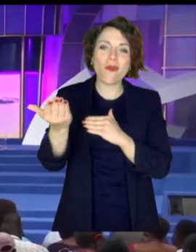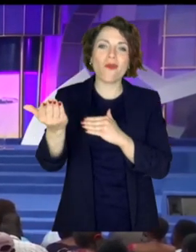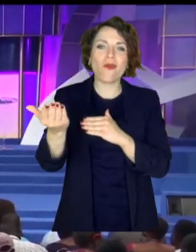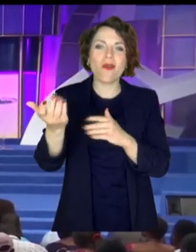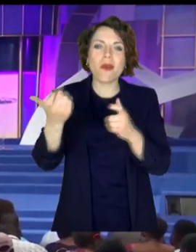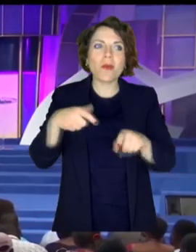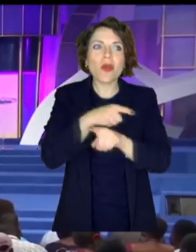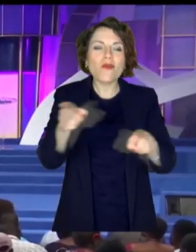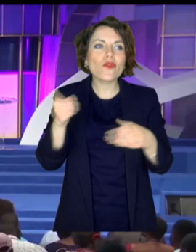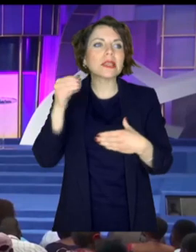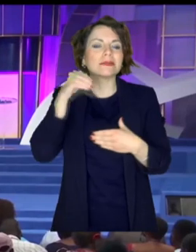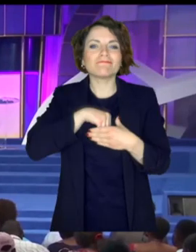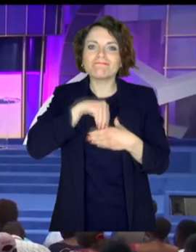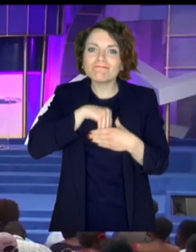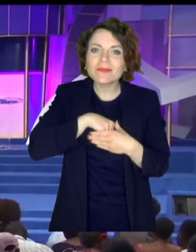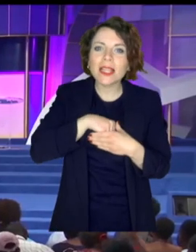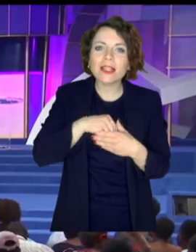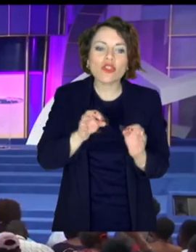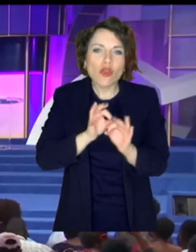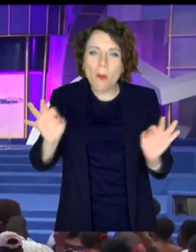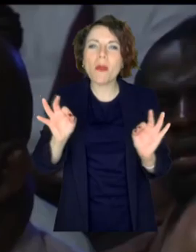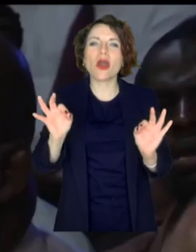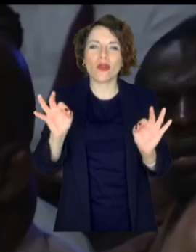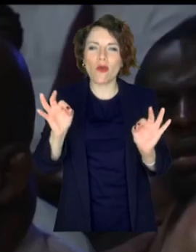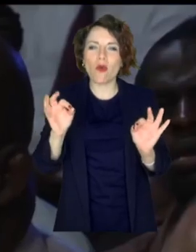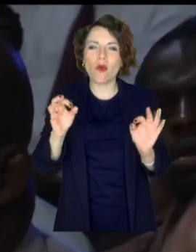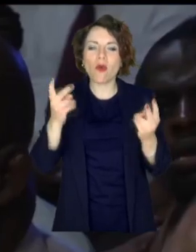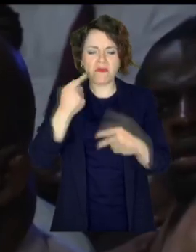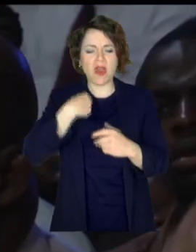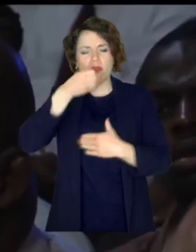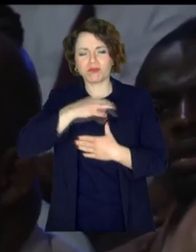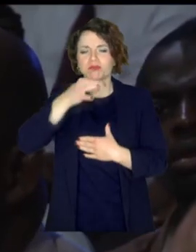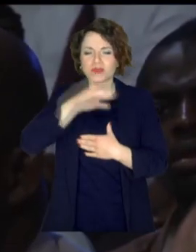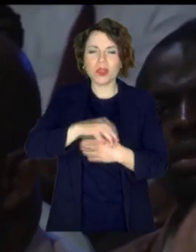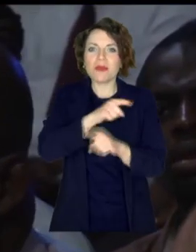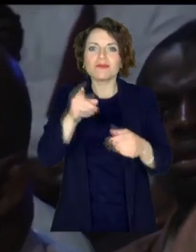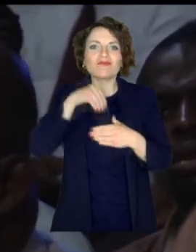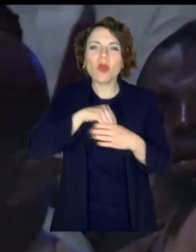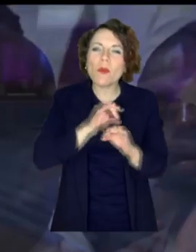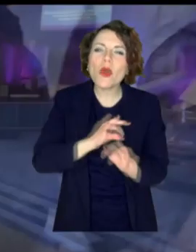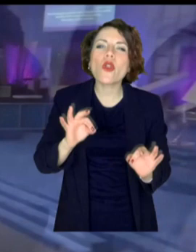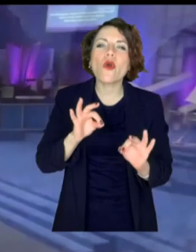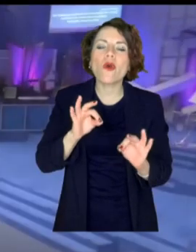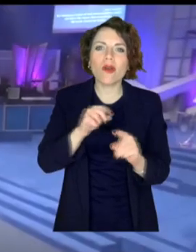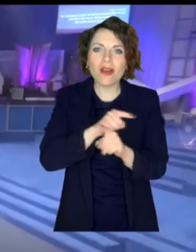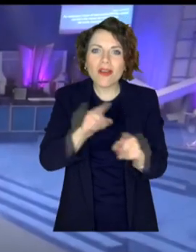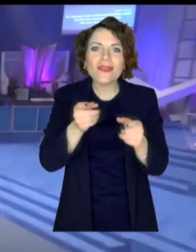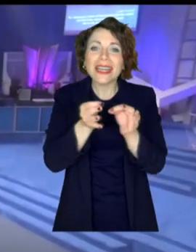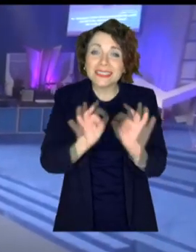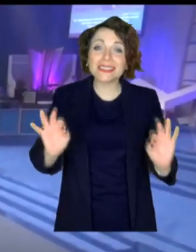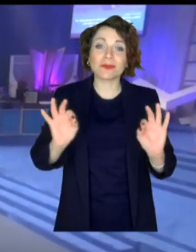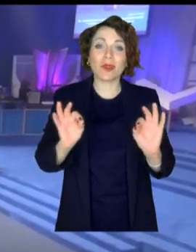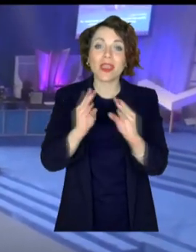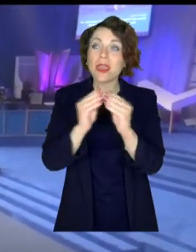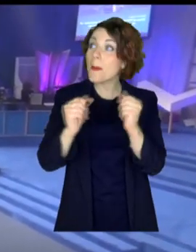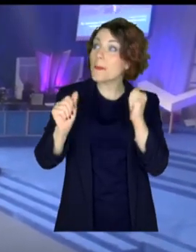vostro spirito sta attirando piuttosto che su ciò che mi sono preparato. Quanto permettete allo Spirito di Dio di far